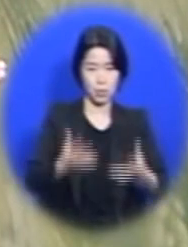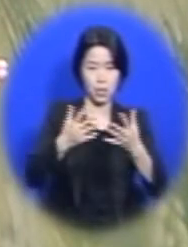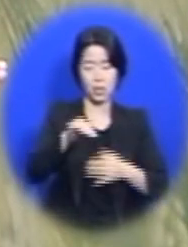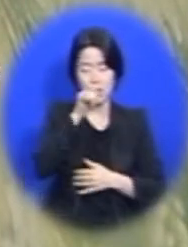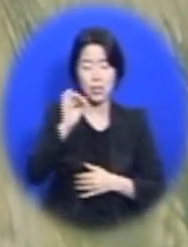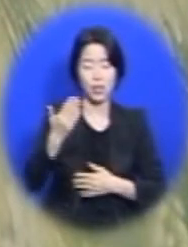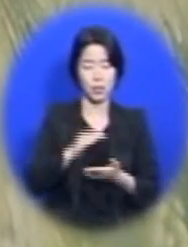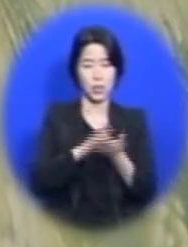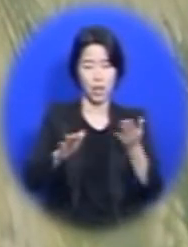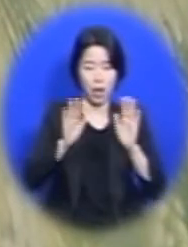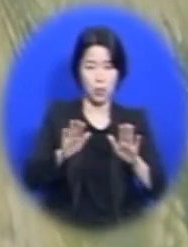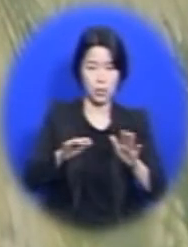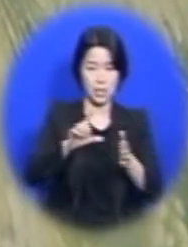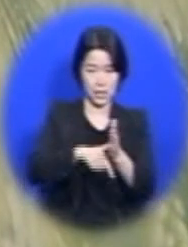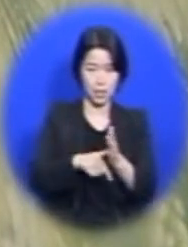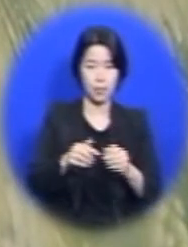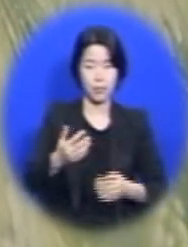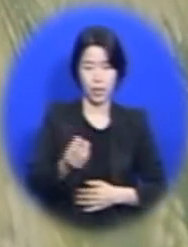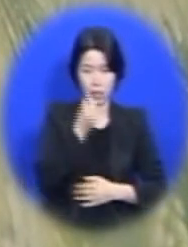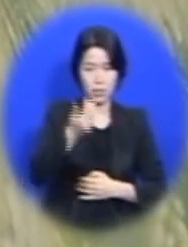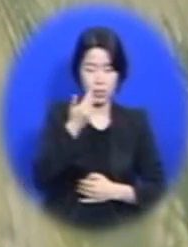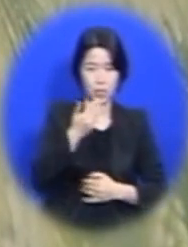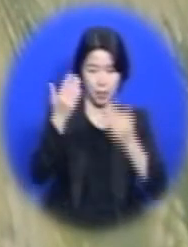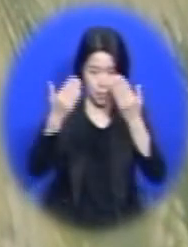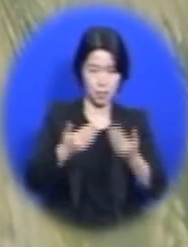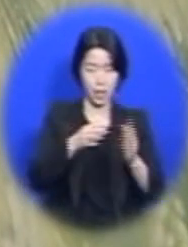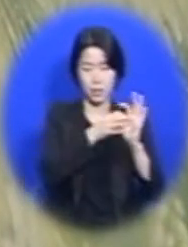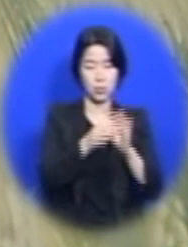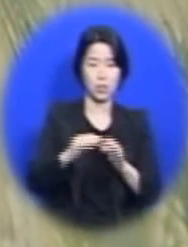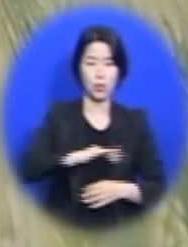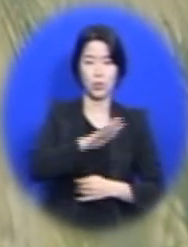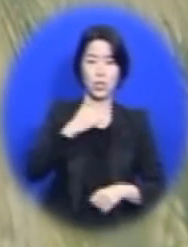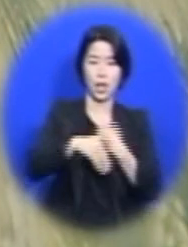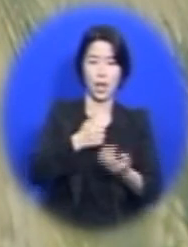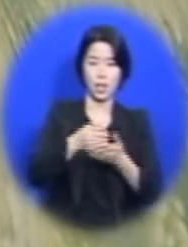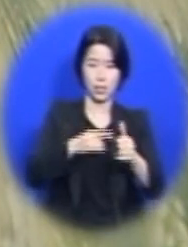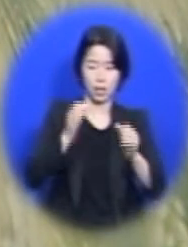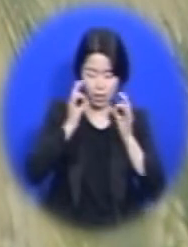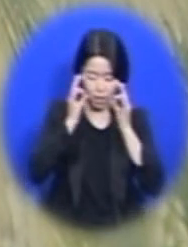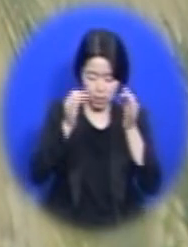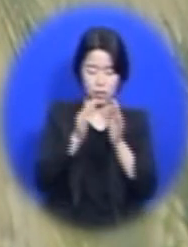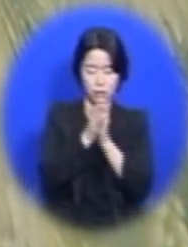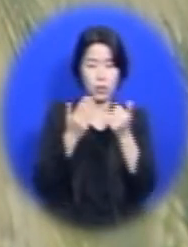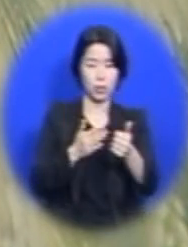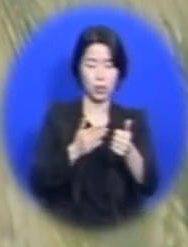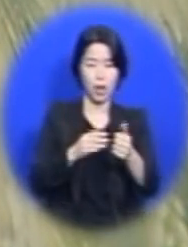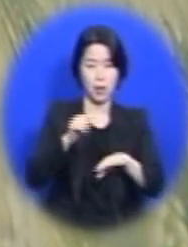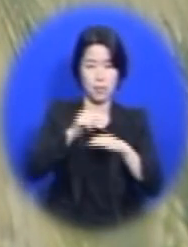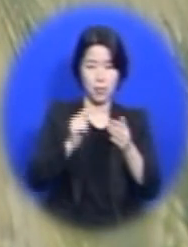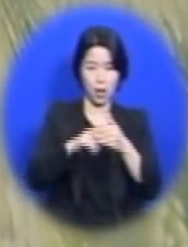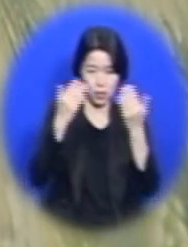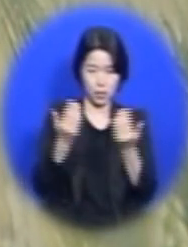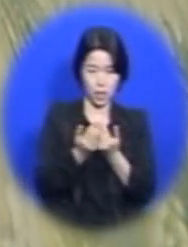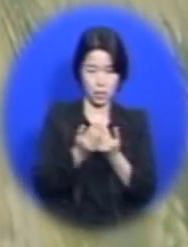것입니다. 오늘 이 시간에 성찬을 받으면서 우리가 하나님께 간절히 기도하십시다. 여러분 마음을 다해서